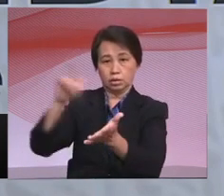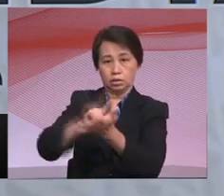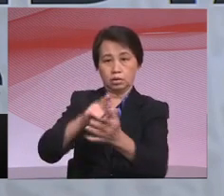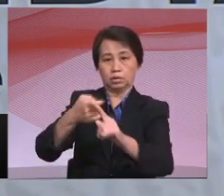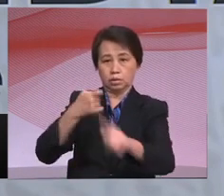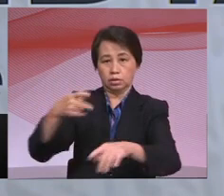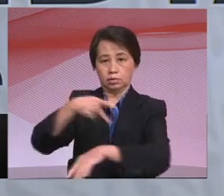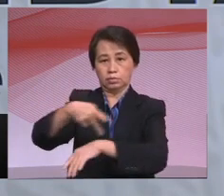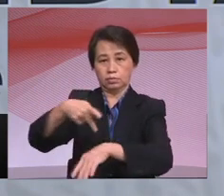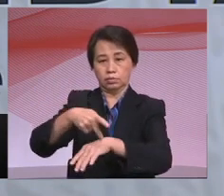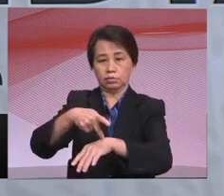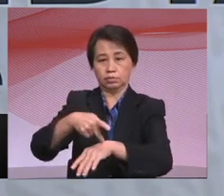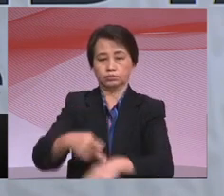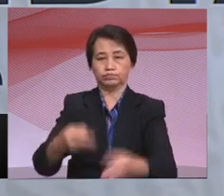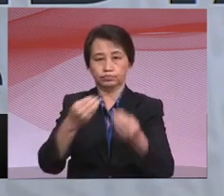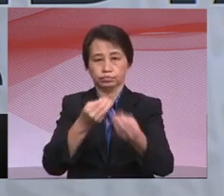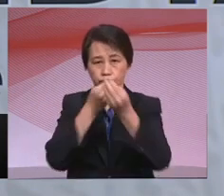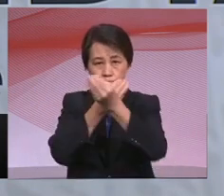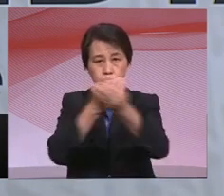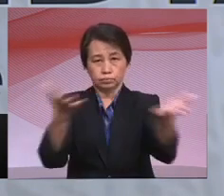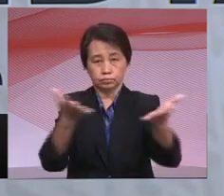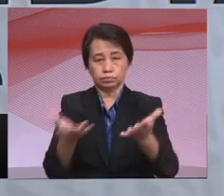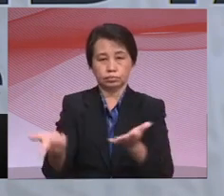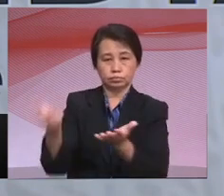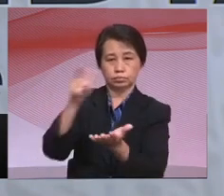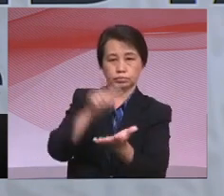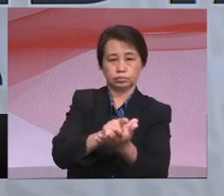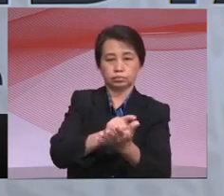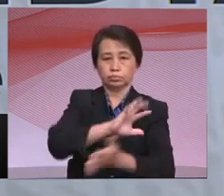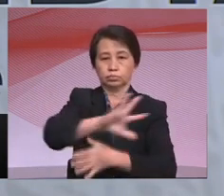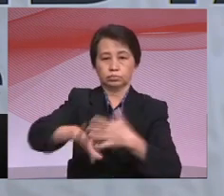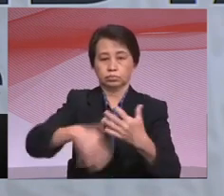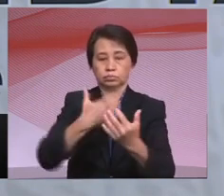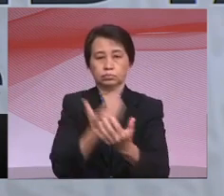Filipina. Dimaklumkan laporan jumlah kumulatif